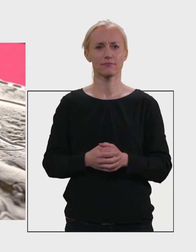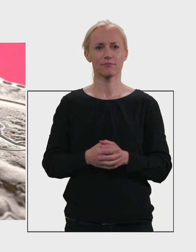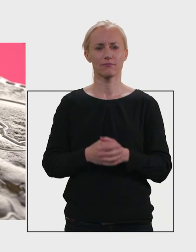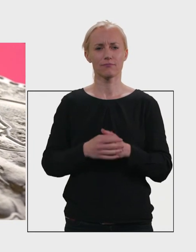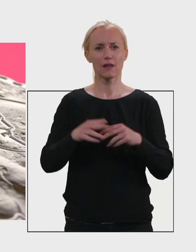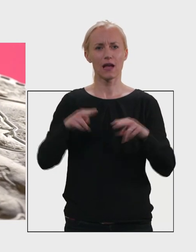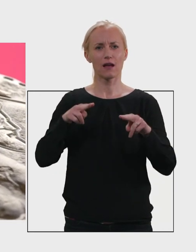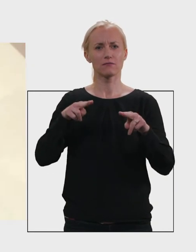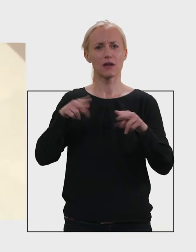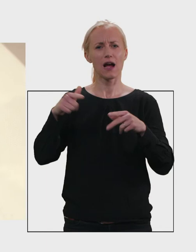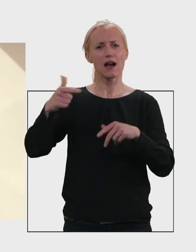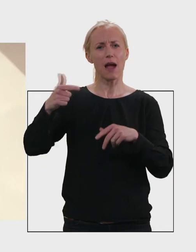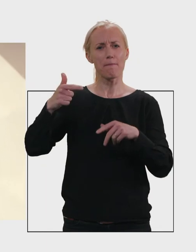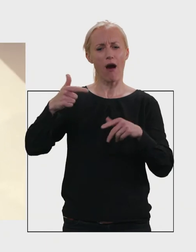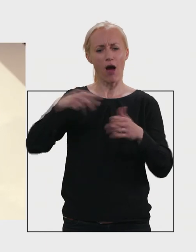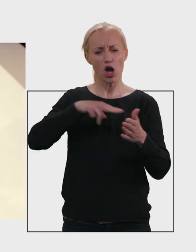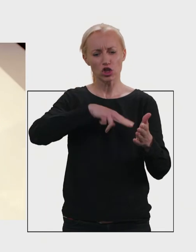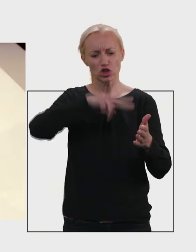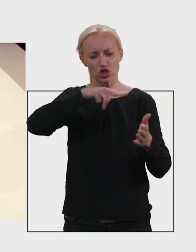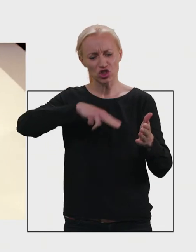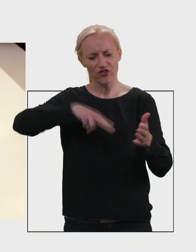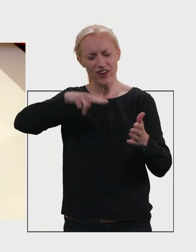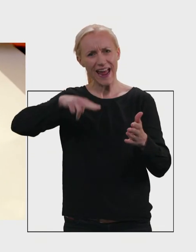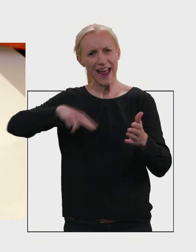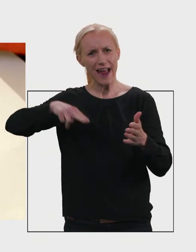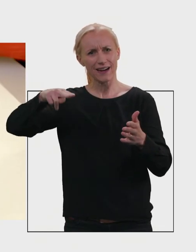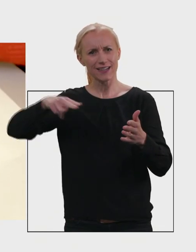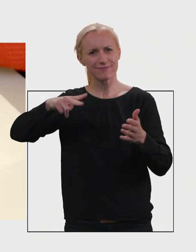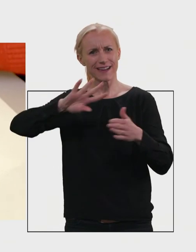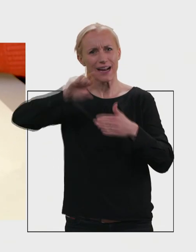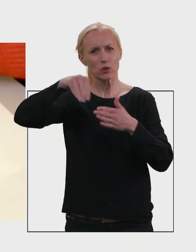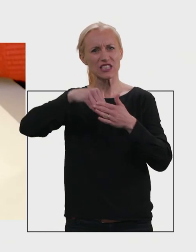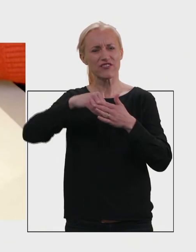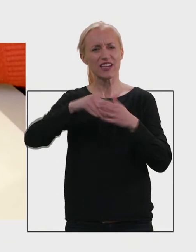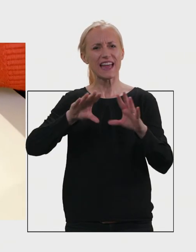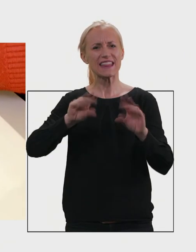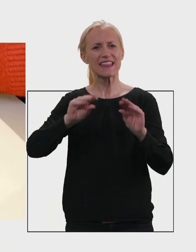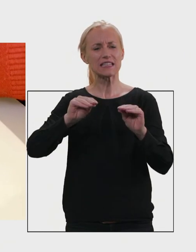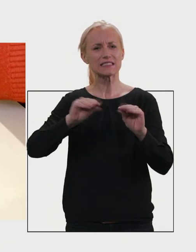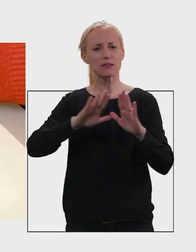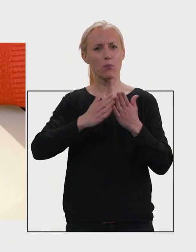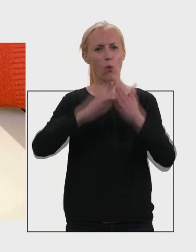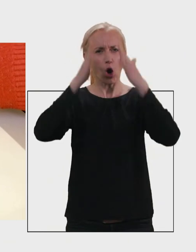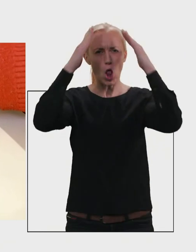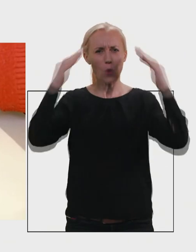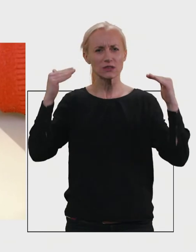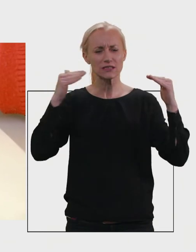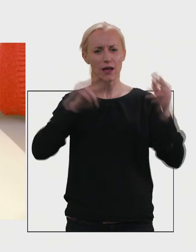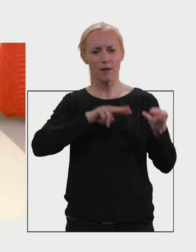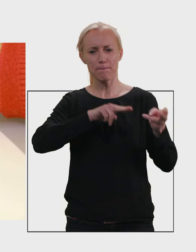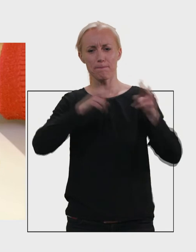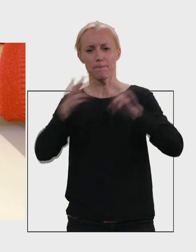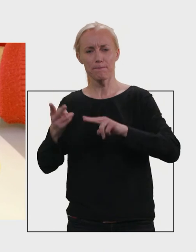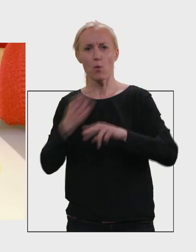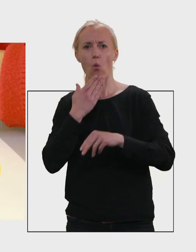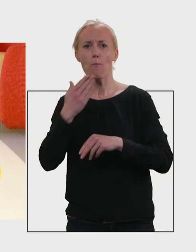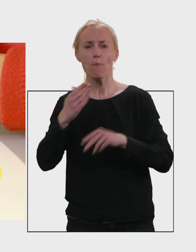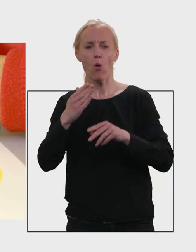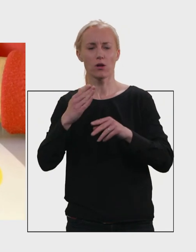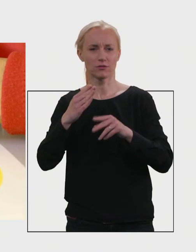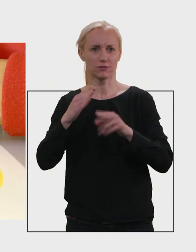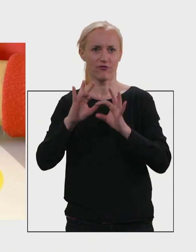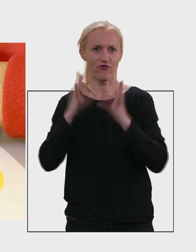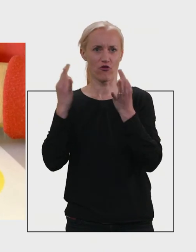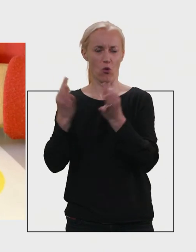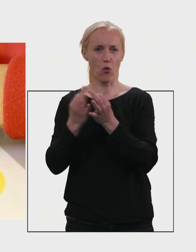Kameraschwenk über Seiten des inklusiven TAS-Buchs vom Kloster zum Humboldt-Forum. Finger